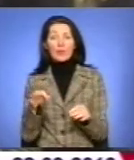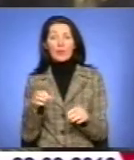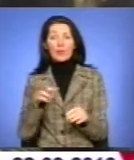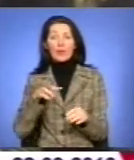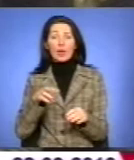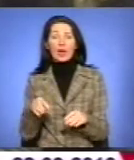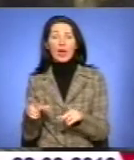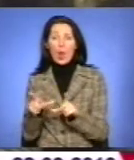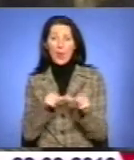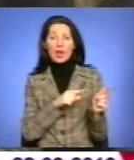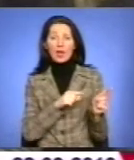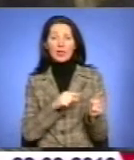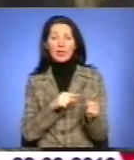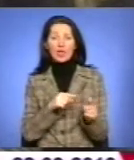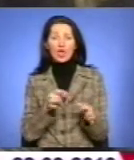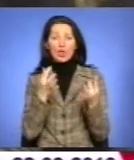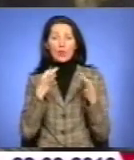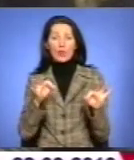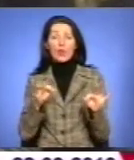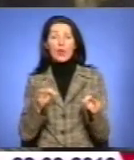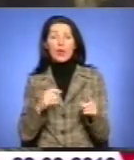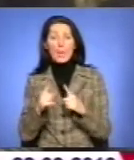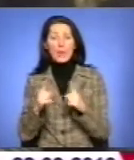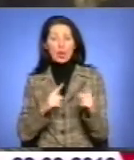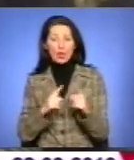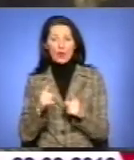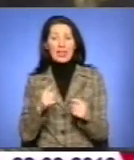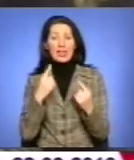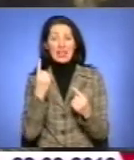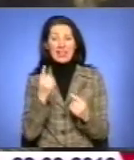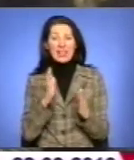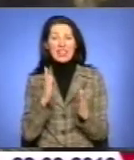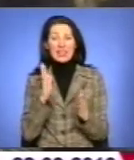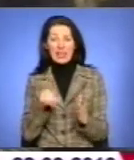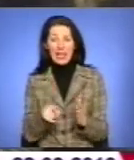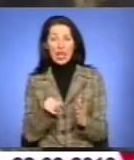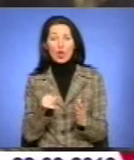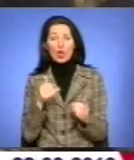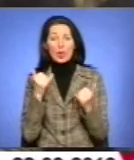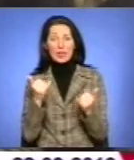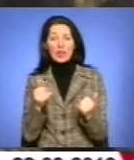міграції, свобода пересування. Але єдине тільки те, що от зараз